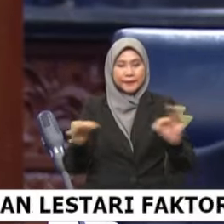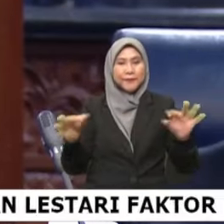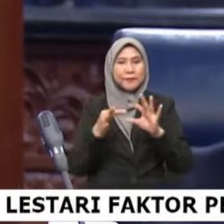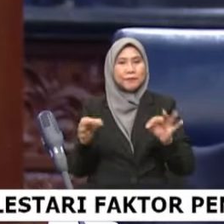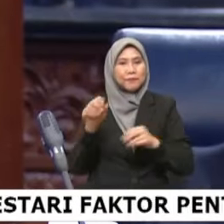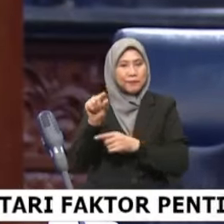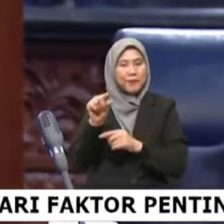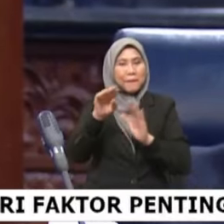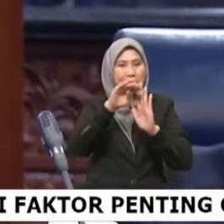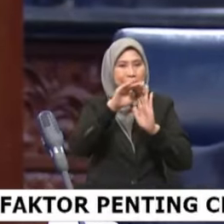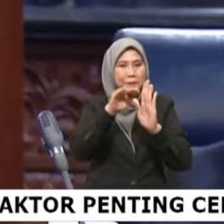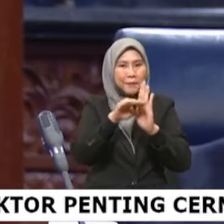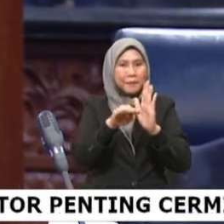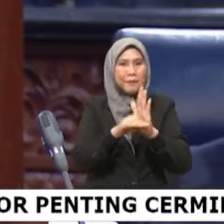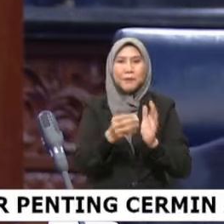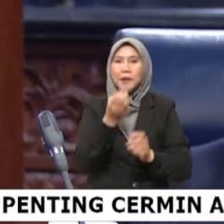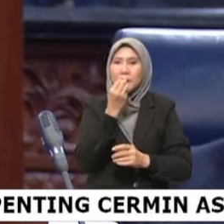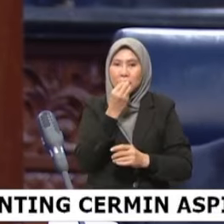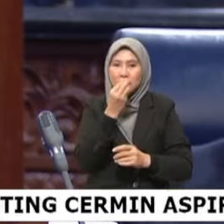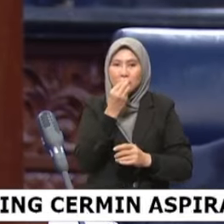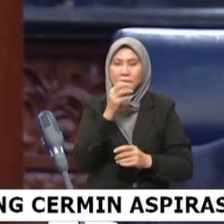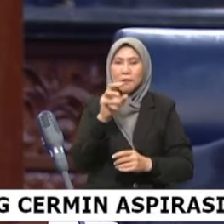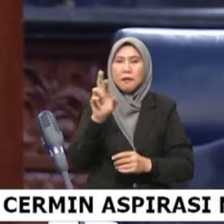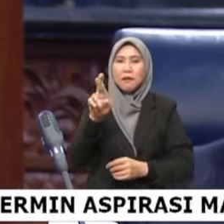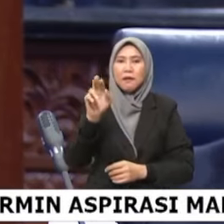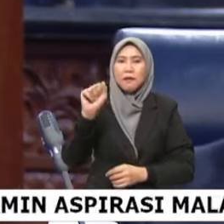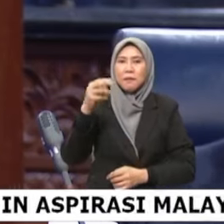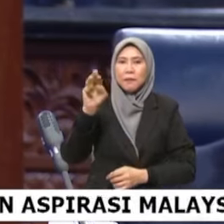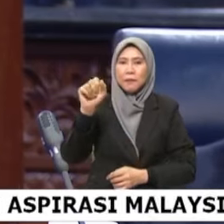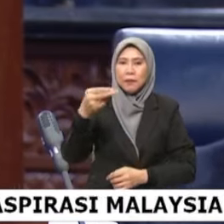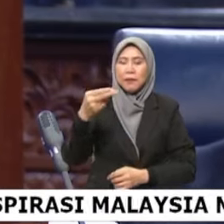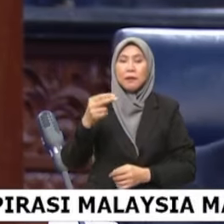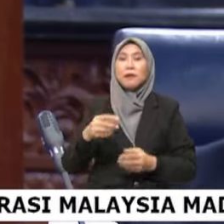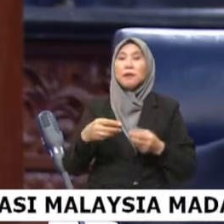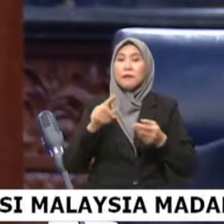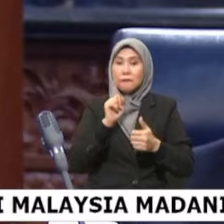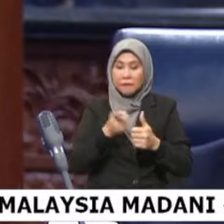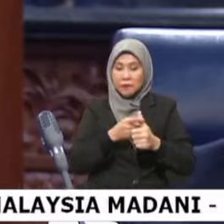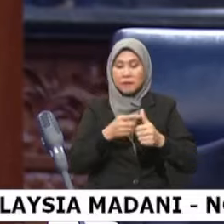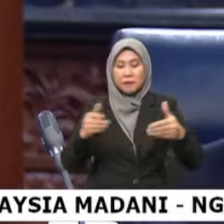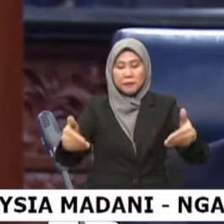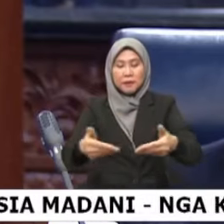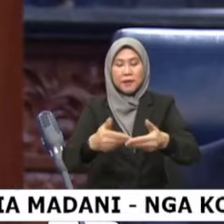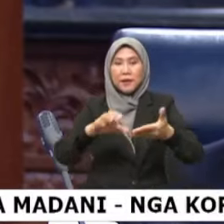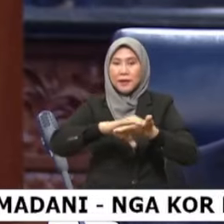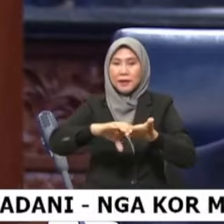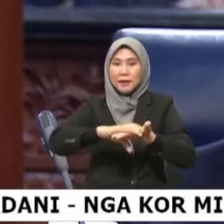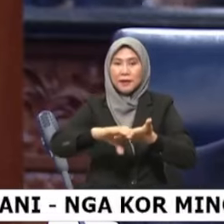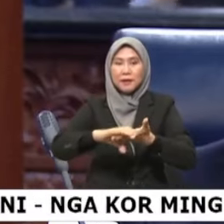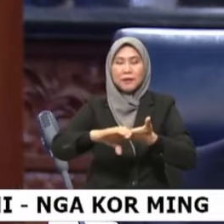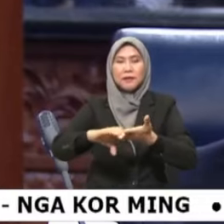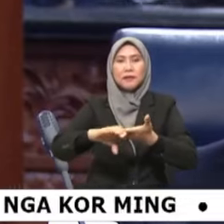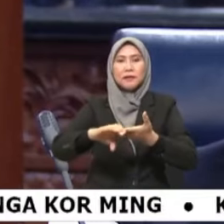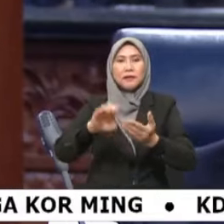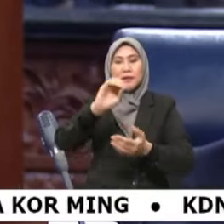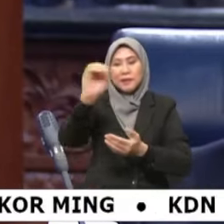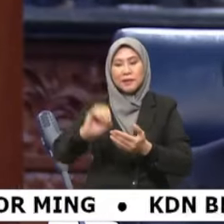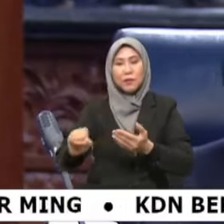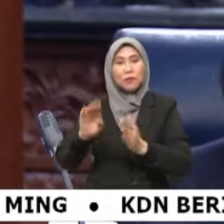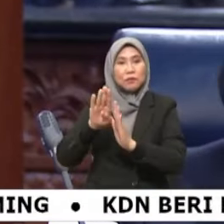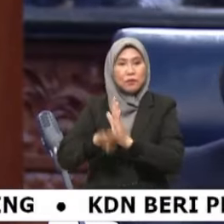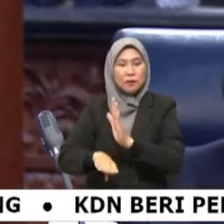berkenaan dengan Menu Rahmah. Apabila kita memperkenalkan kad diskaun Menu Rahmah pada tahun lepas, pada bulan November, seingat